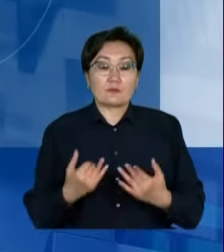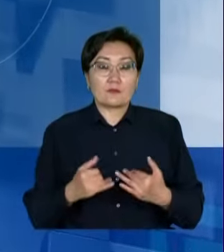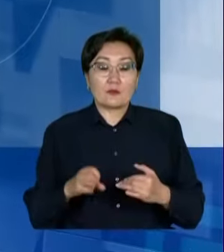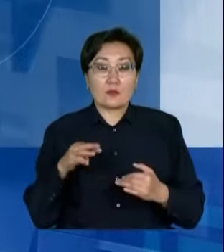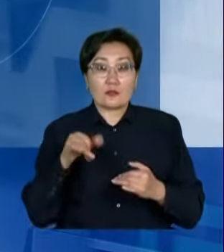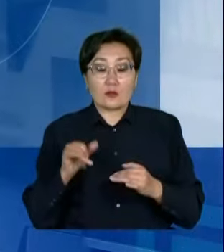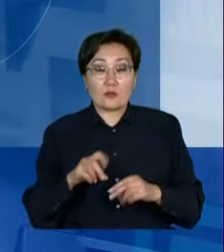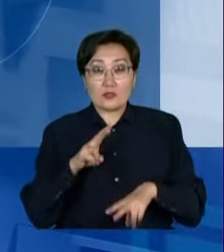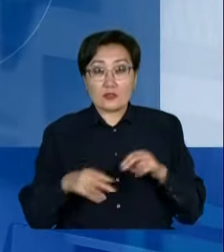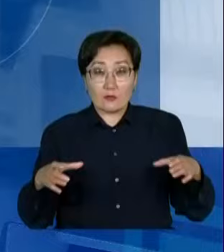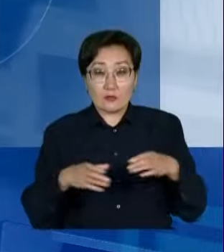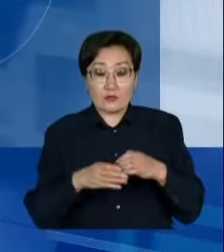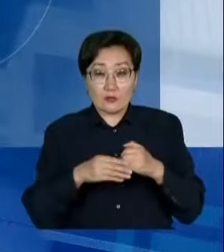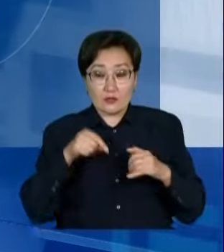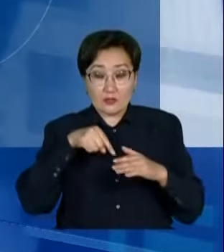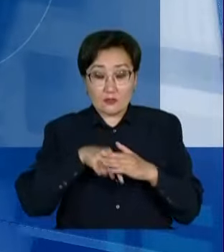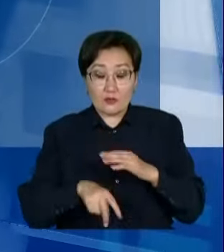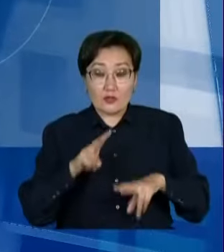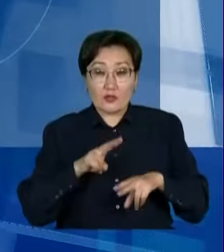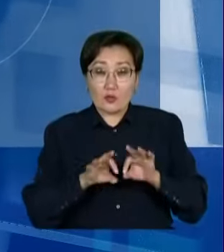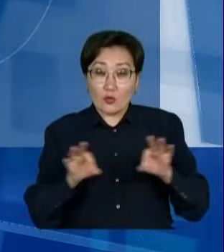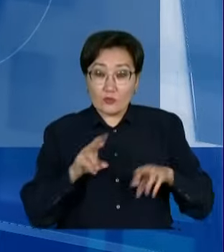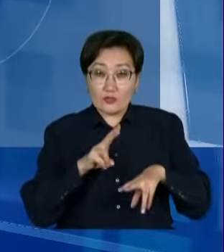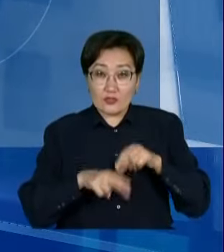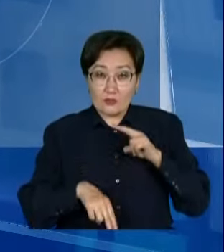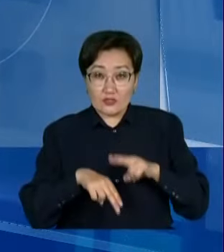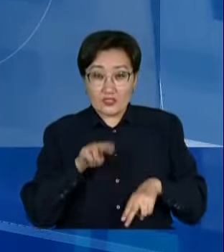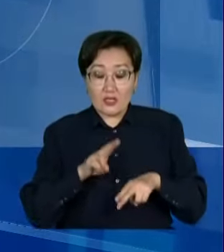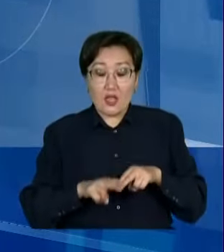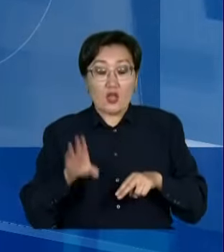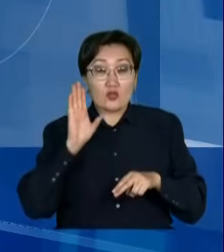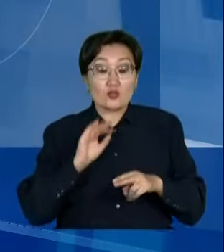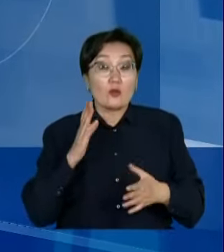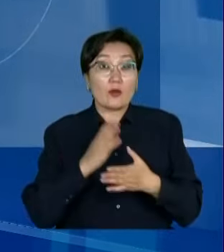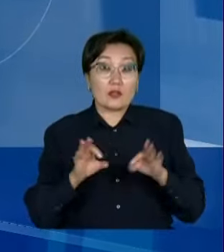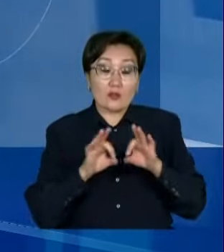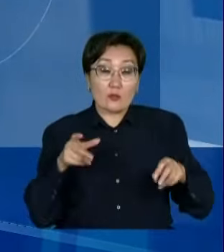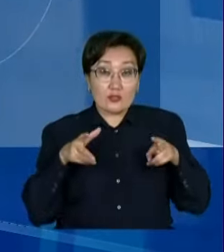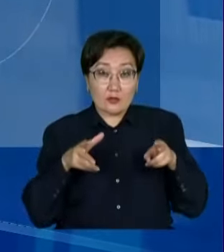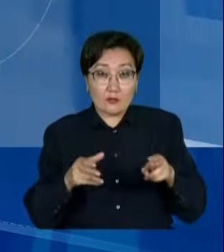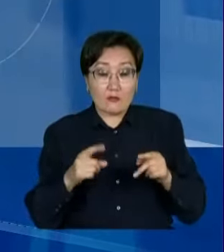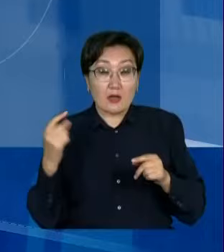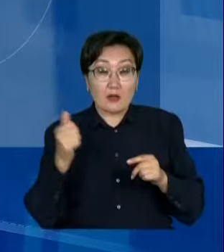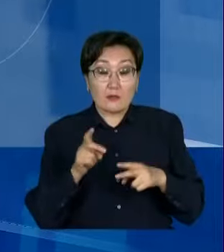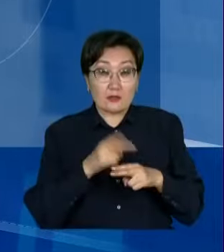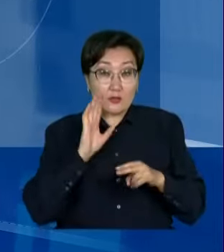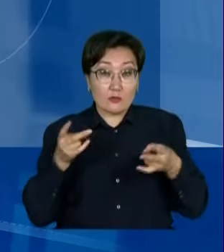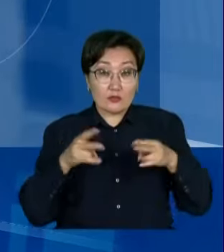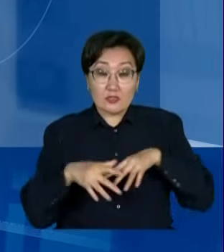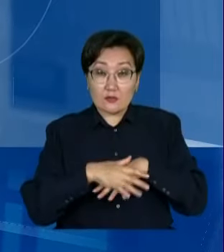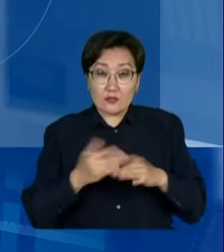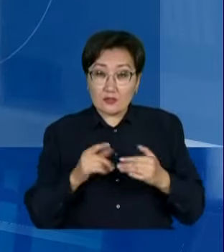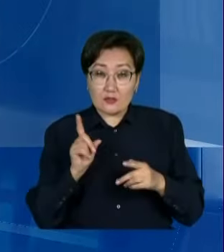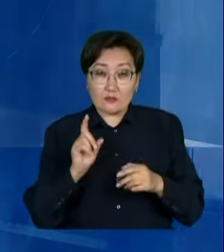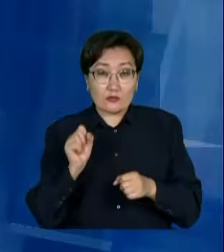Маңғыстауда мердігер жер астына құбыр жүргізу үшін су келіп тұрған желіні кесіп кеткен. Бір аптадан бері тіршілік нәрінсіз отырған жұрт енді